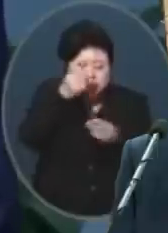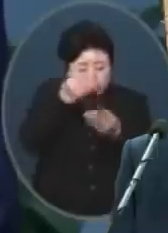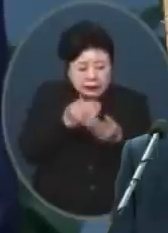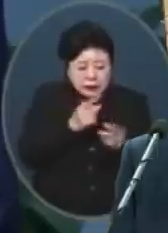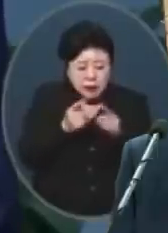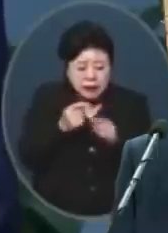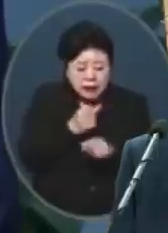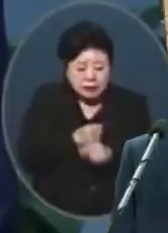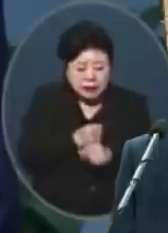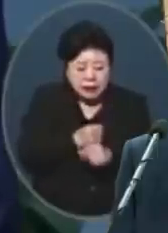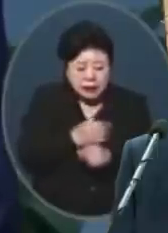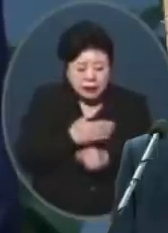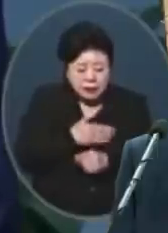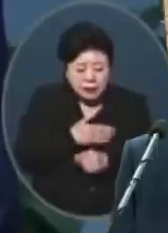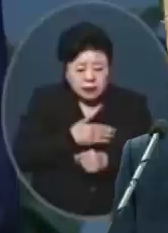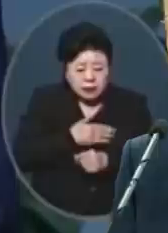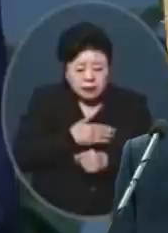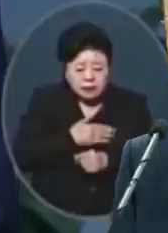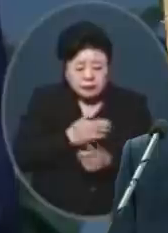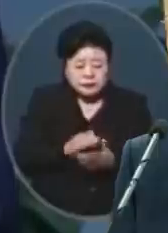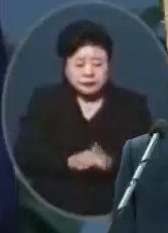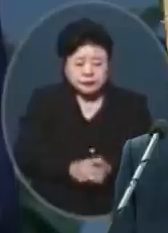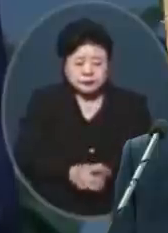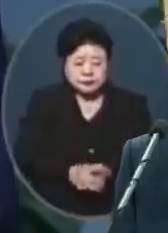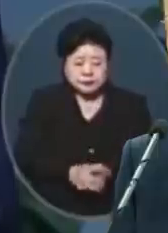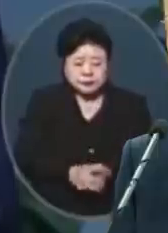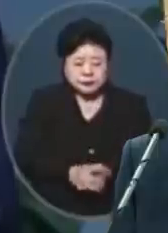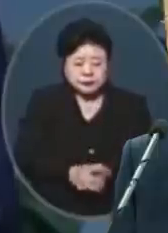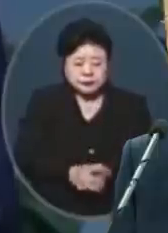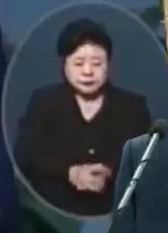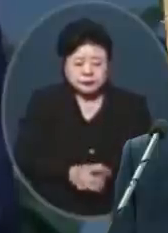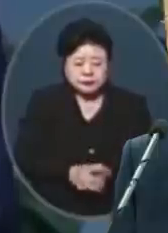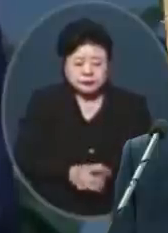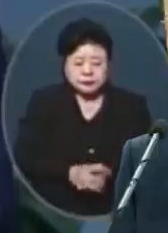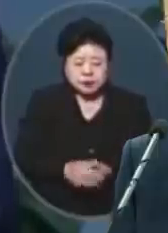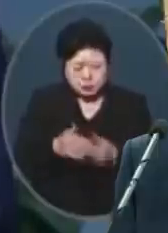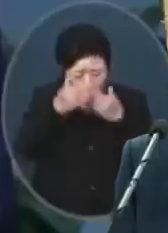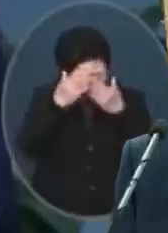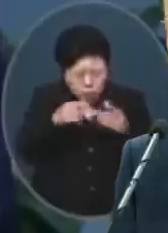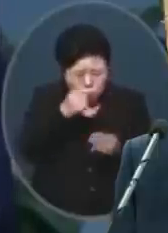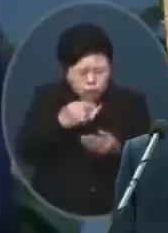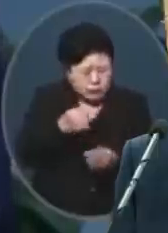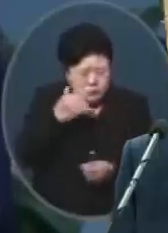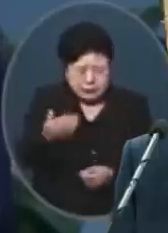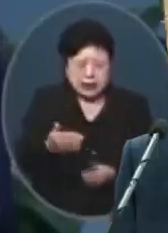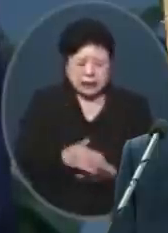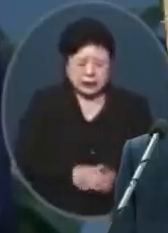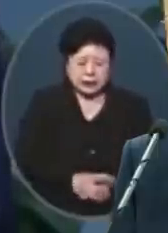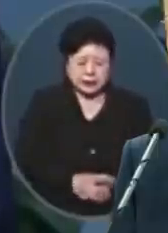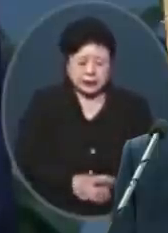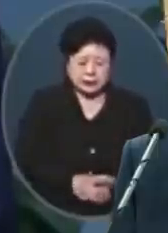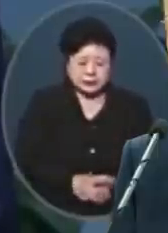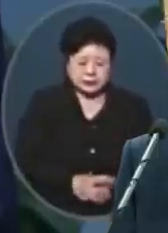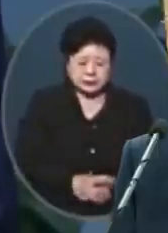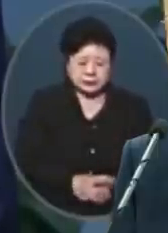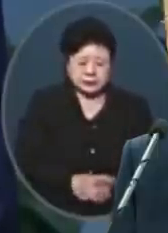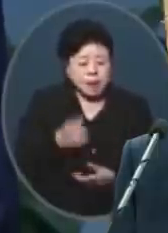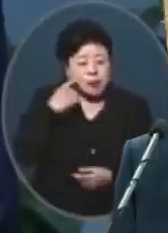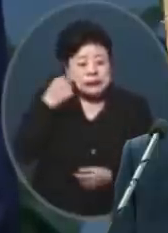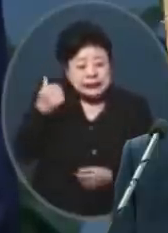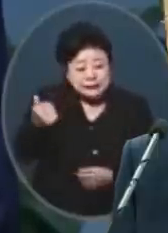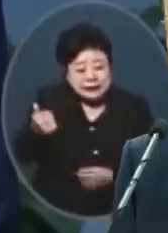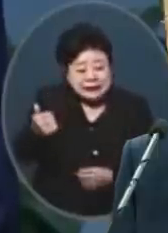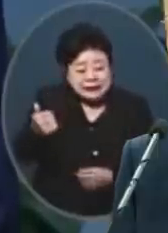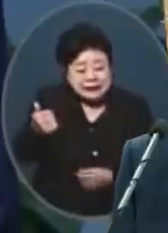마는데 나는 그게 도저히 믿을 수가 없습니다 어떻게 공짜로 구원을 받을 수 있습니까 그걸